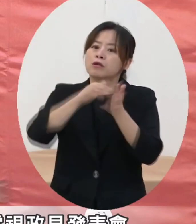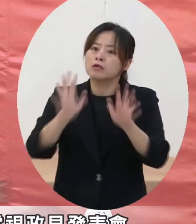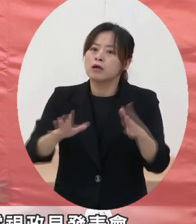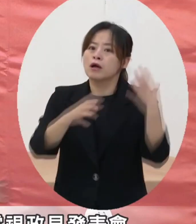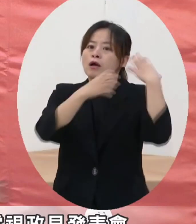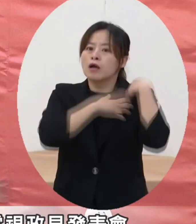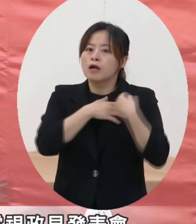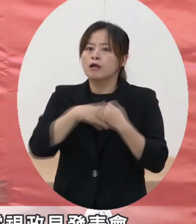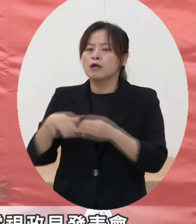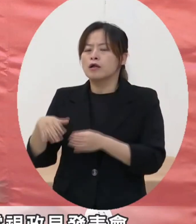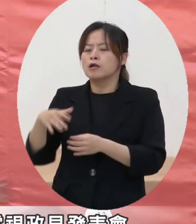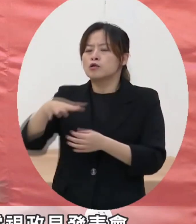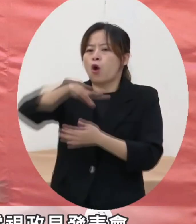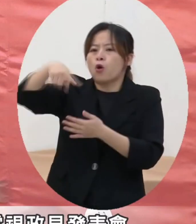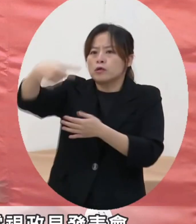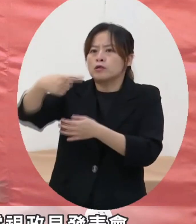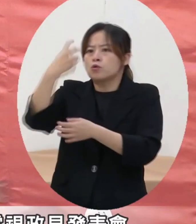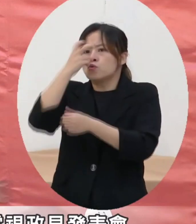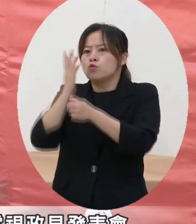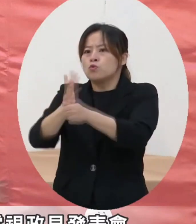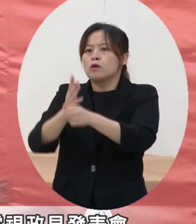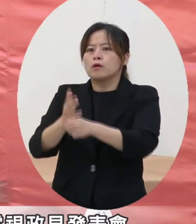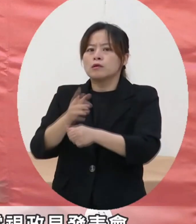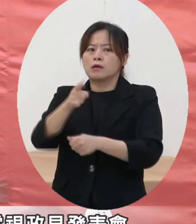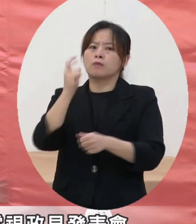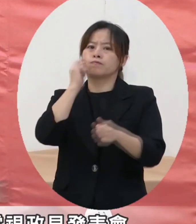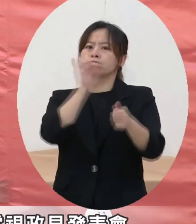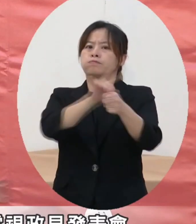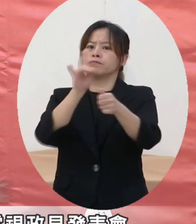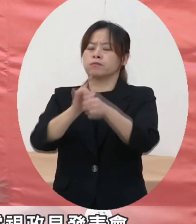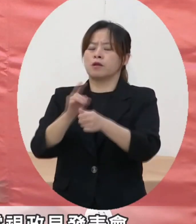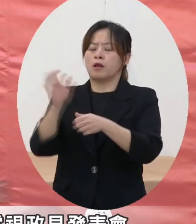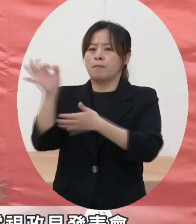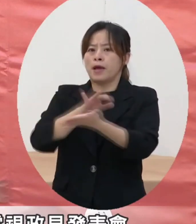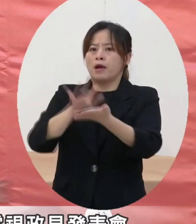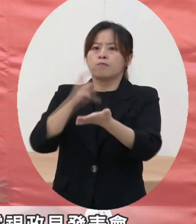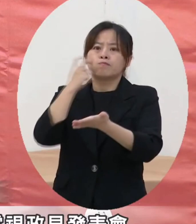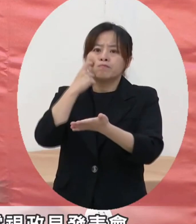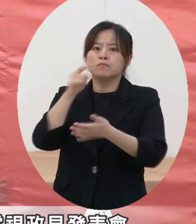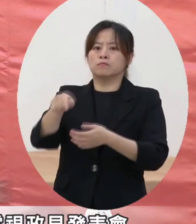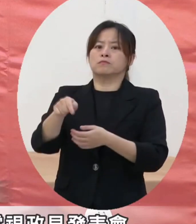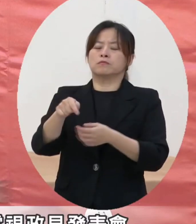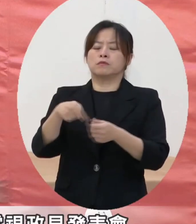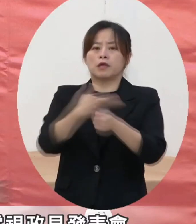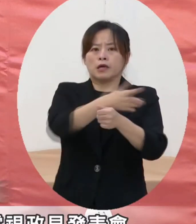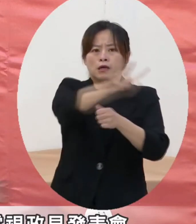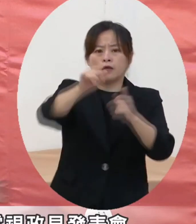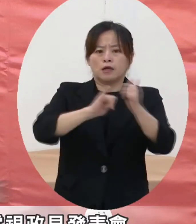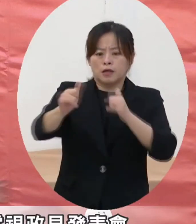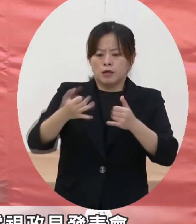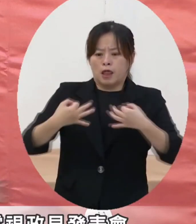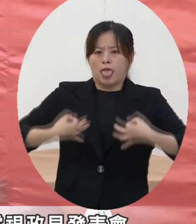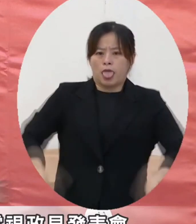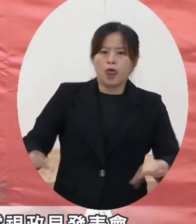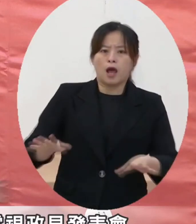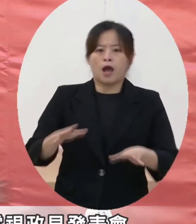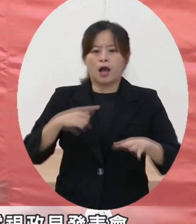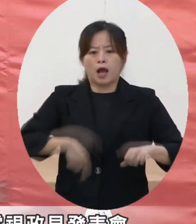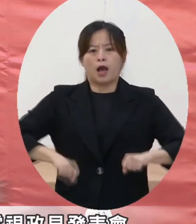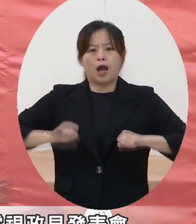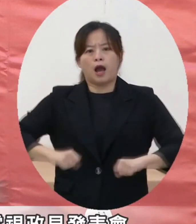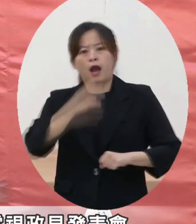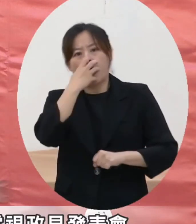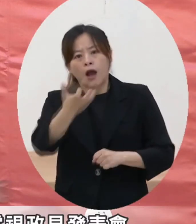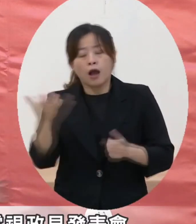任统派小党的最高顾问党职，他们诈骗、卖假药，甚至造成市民朋友财产跟健康的